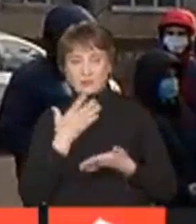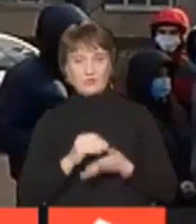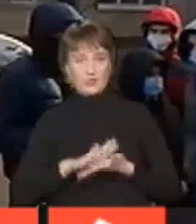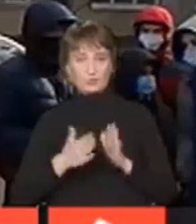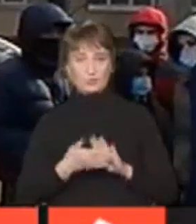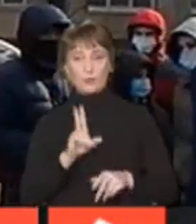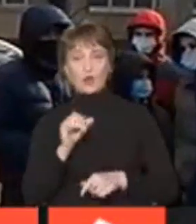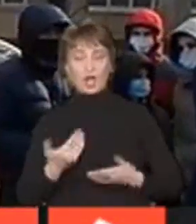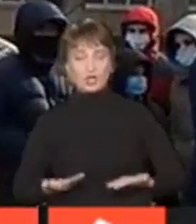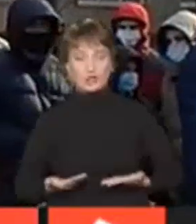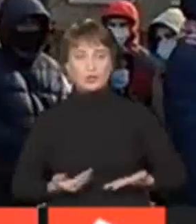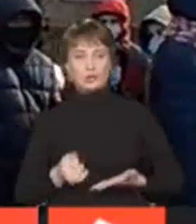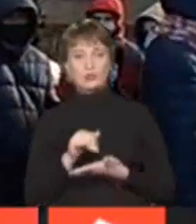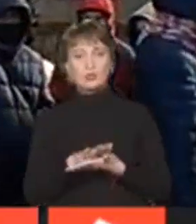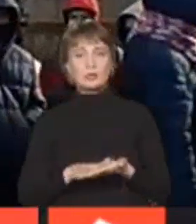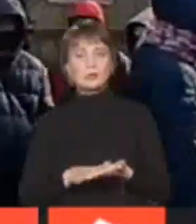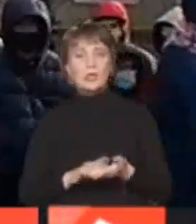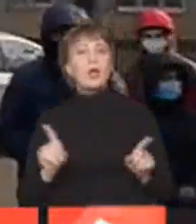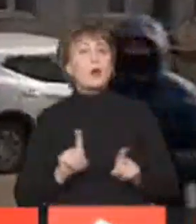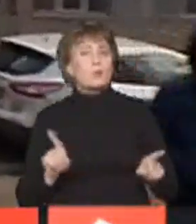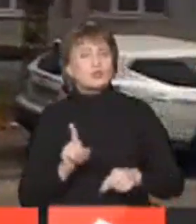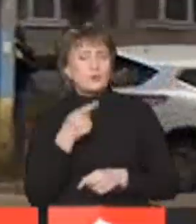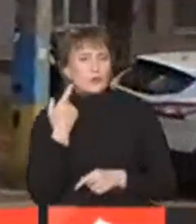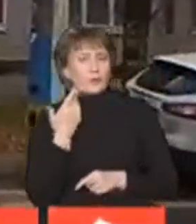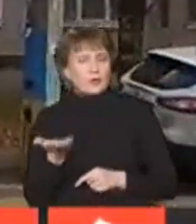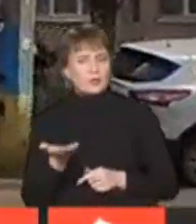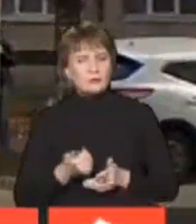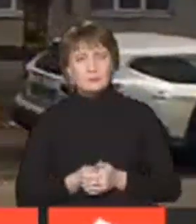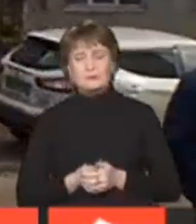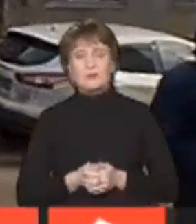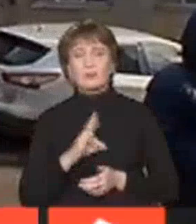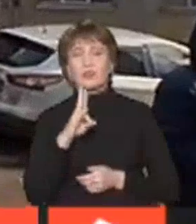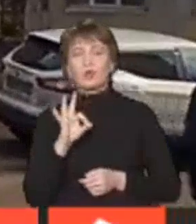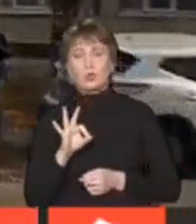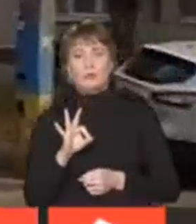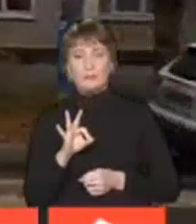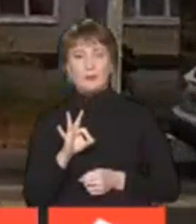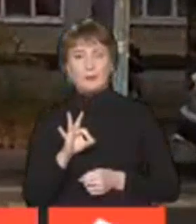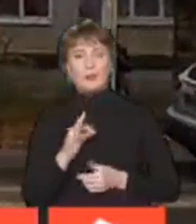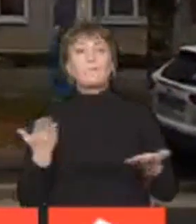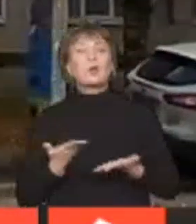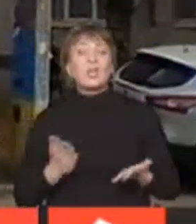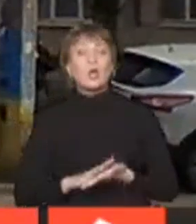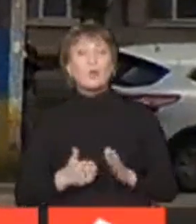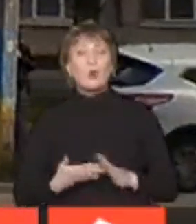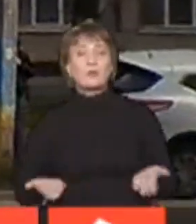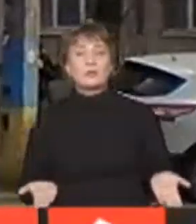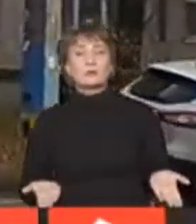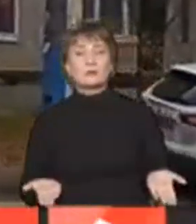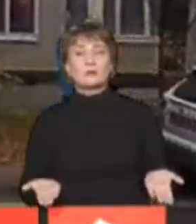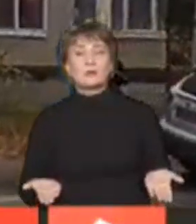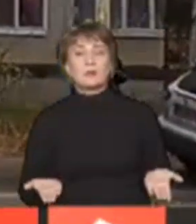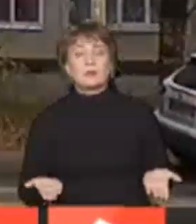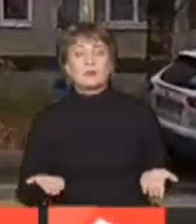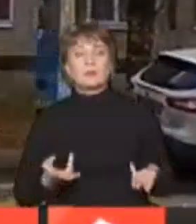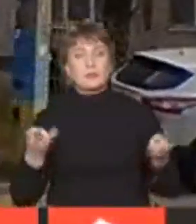як нам жити далі. А про які умови ви говорите? Ну, про які умови? Це